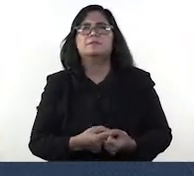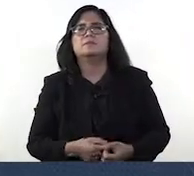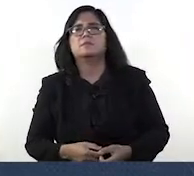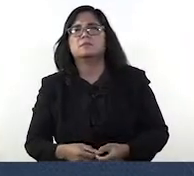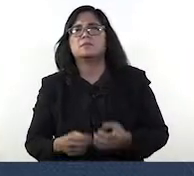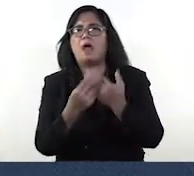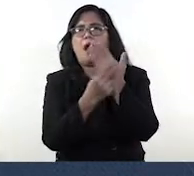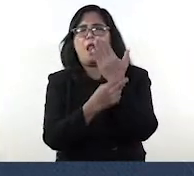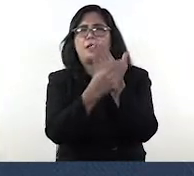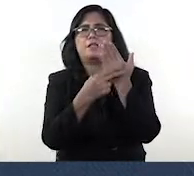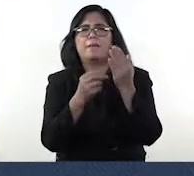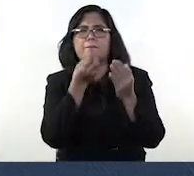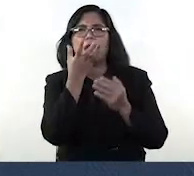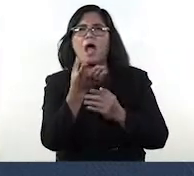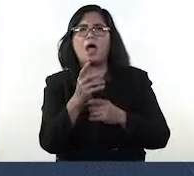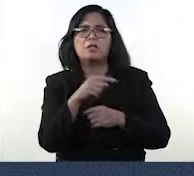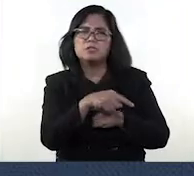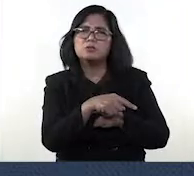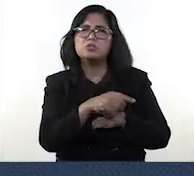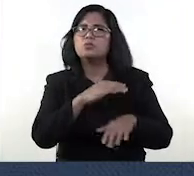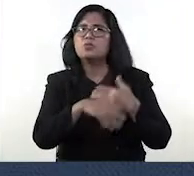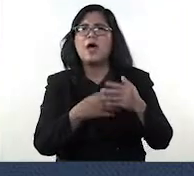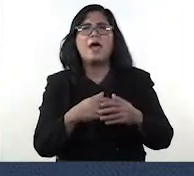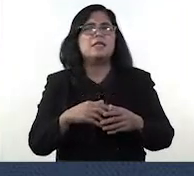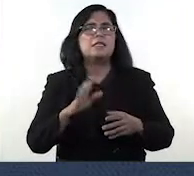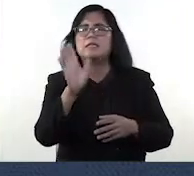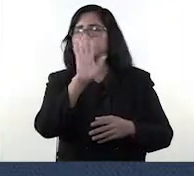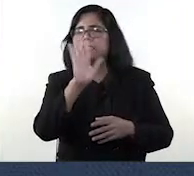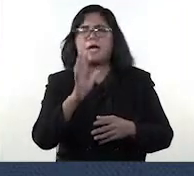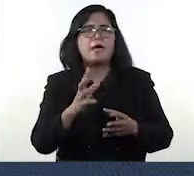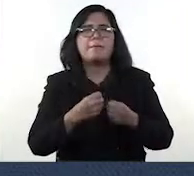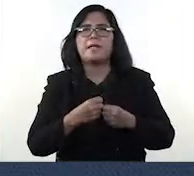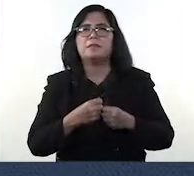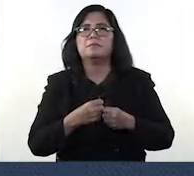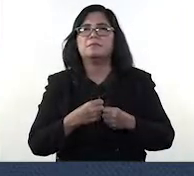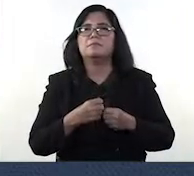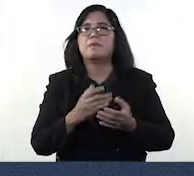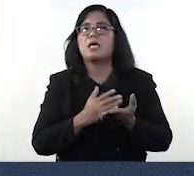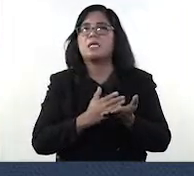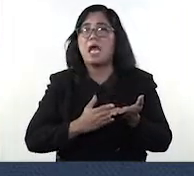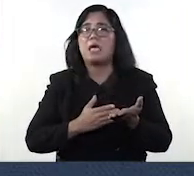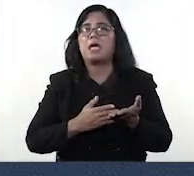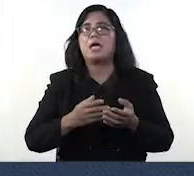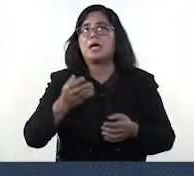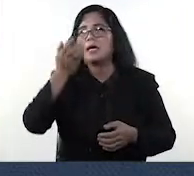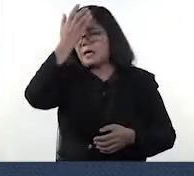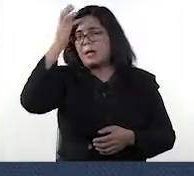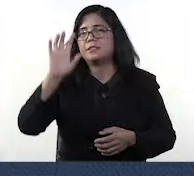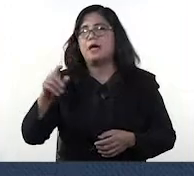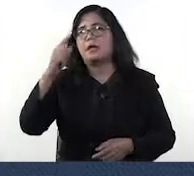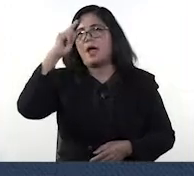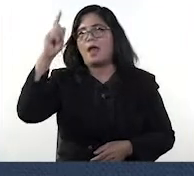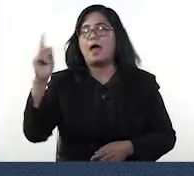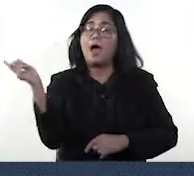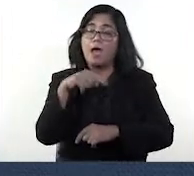beliau kita bilang mereka yang melakukan hal demikian tidak akan mendapat bagian dalam kerajaan Allah hari ini